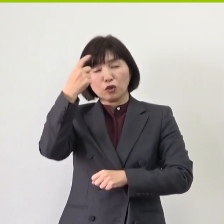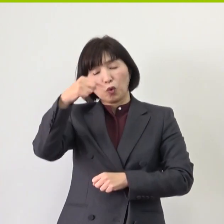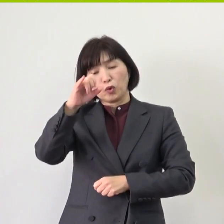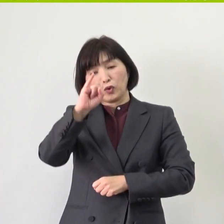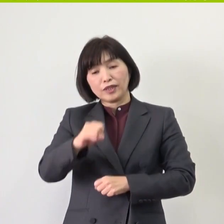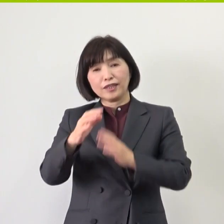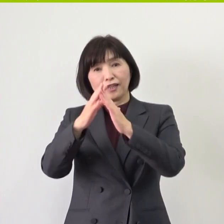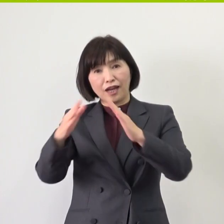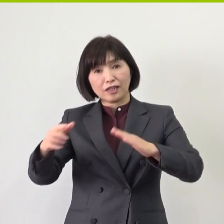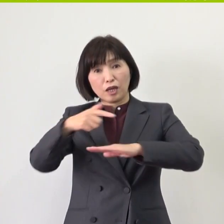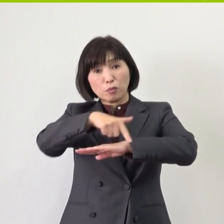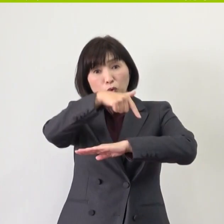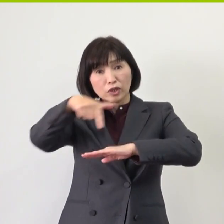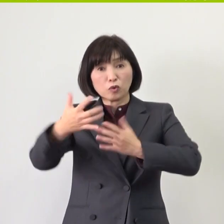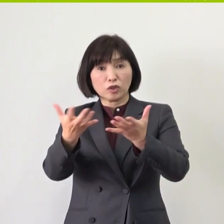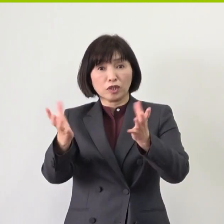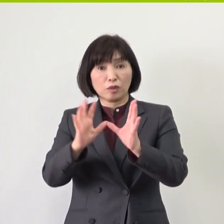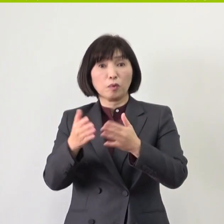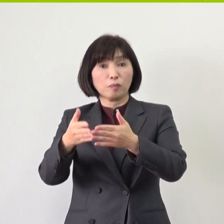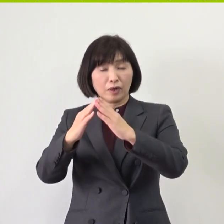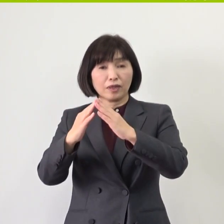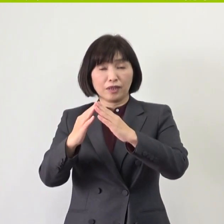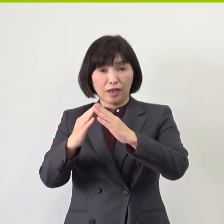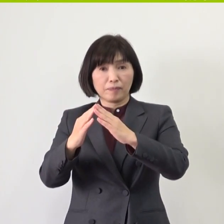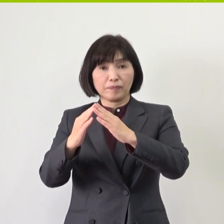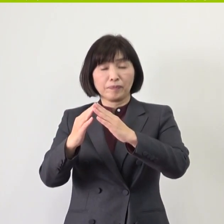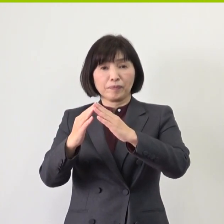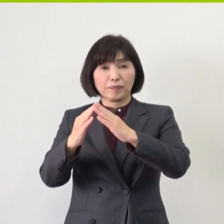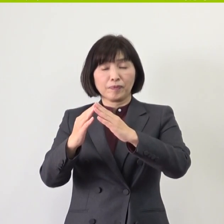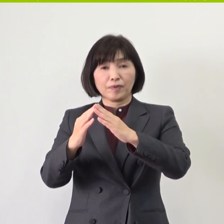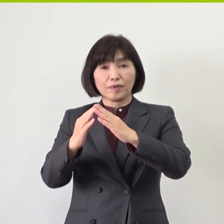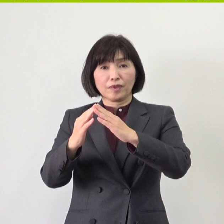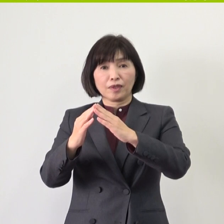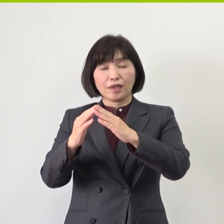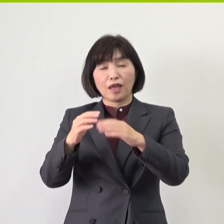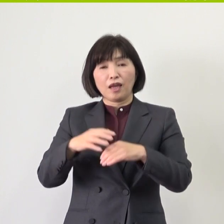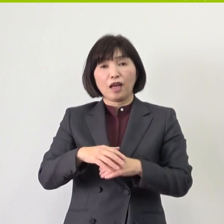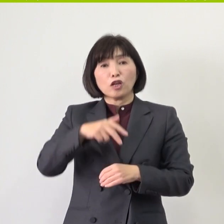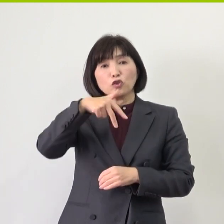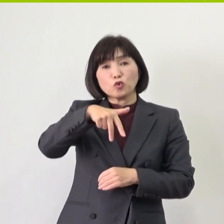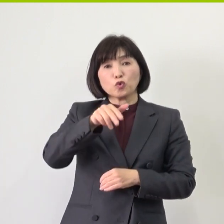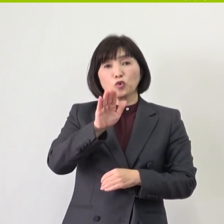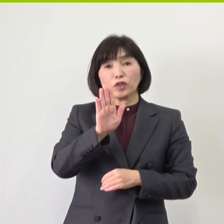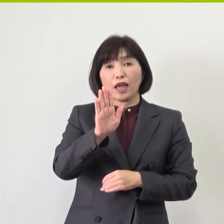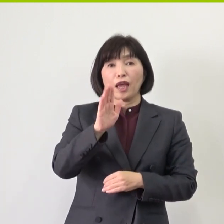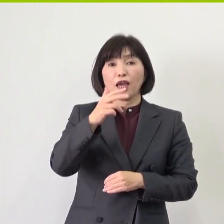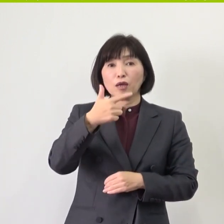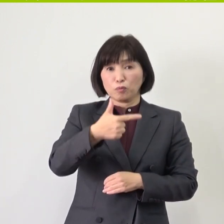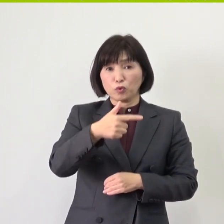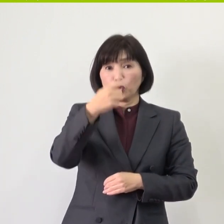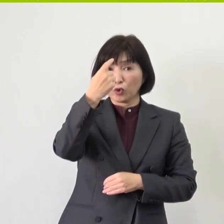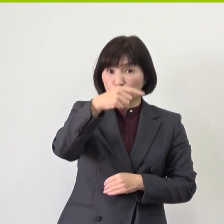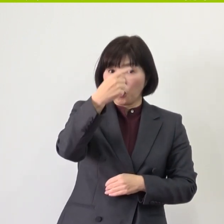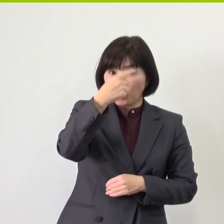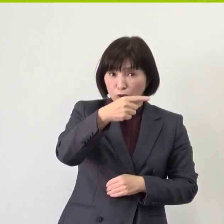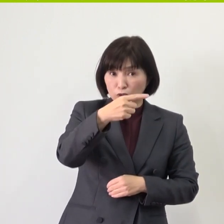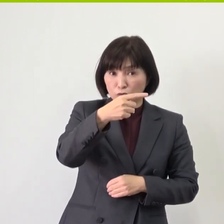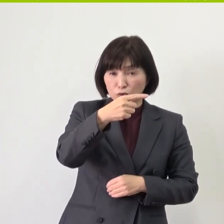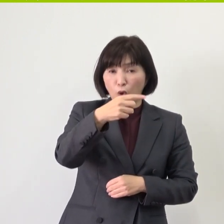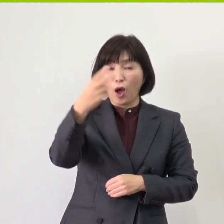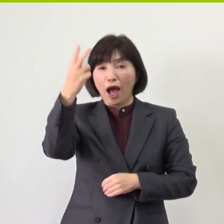でもプロジェクトチームを作りまして、特にアーツステム教育という、いわゆるステム教育と、アートを取り入れ